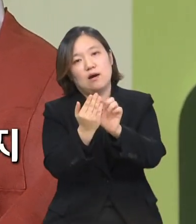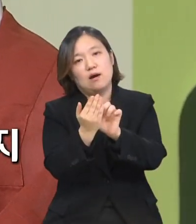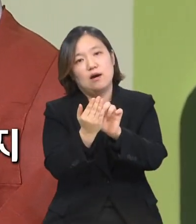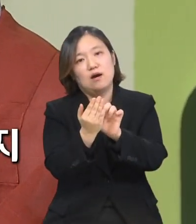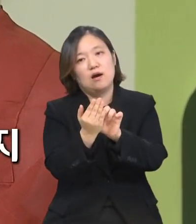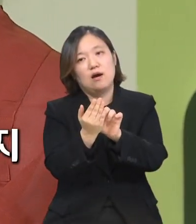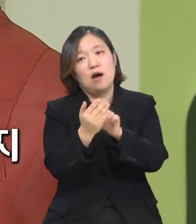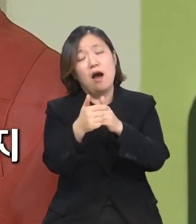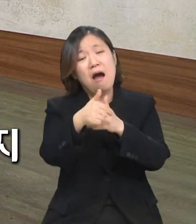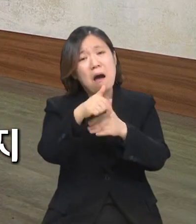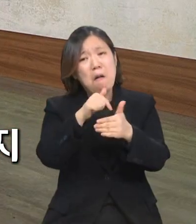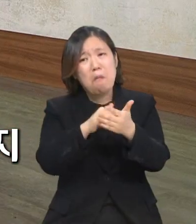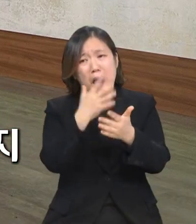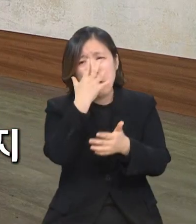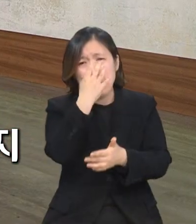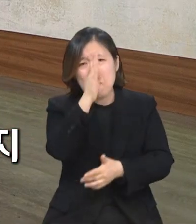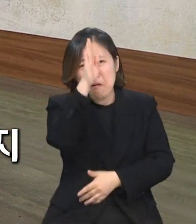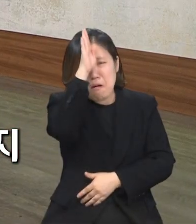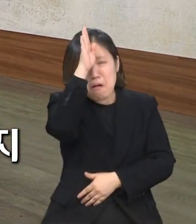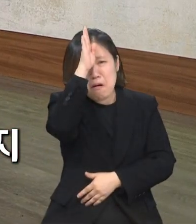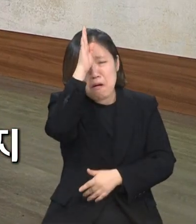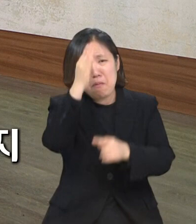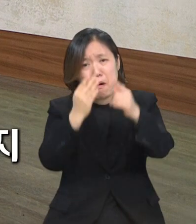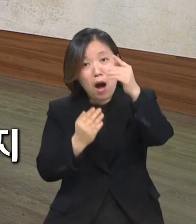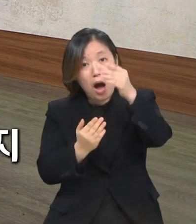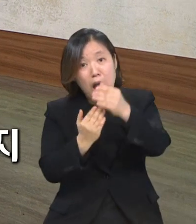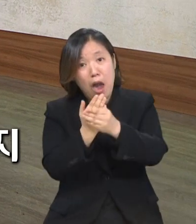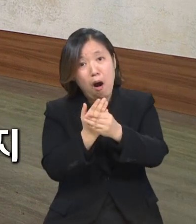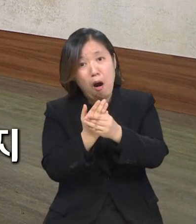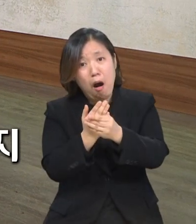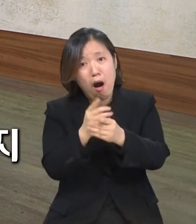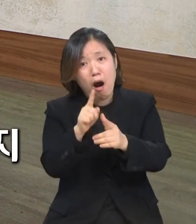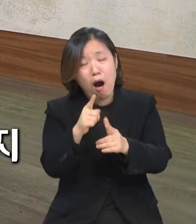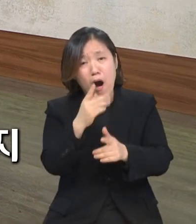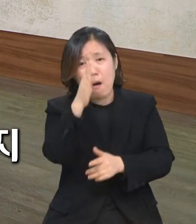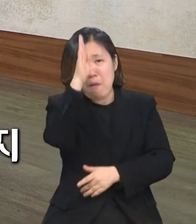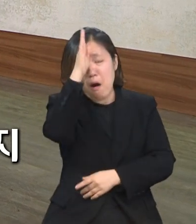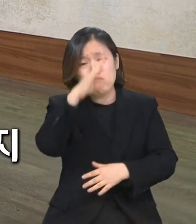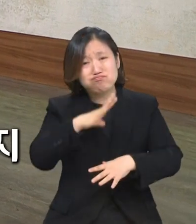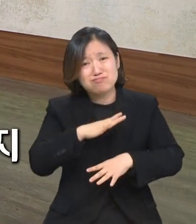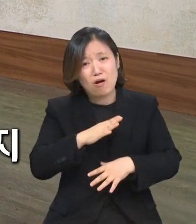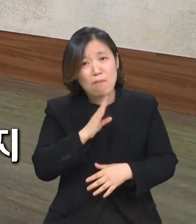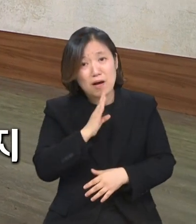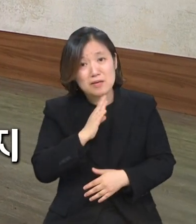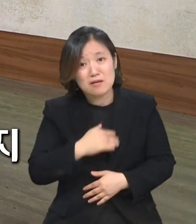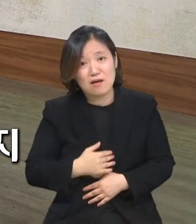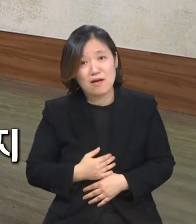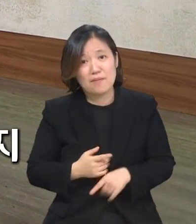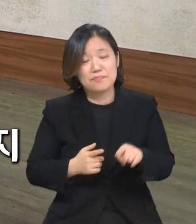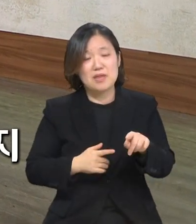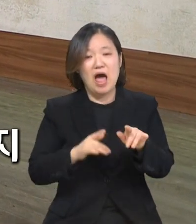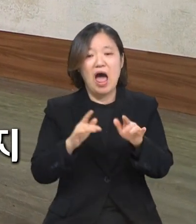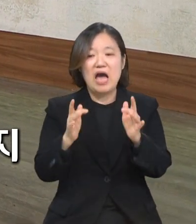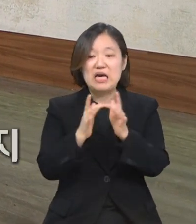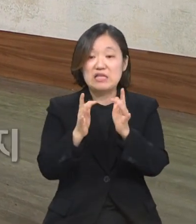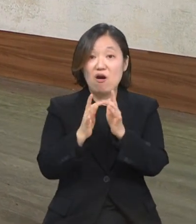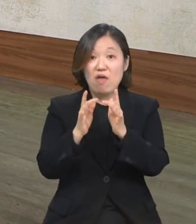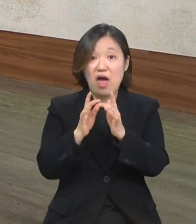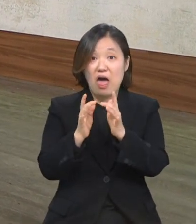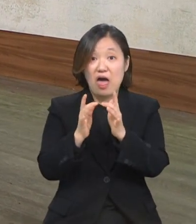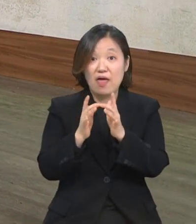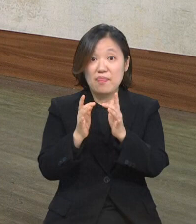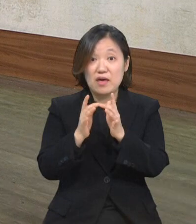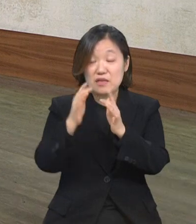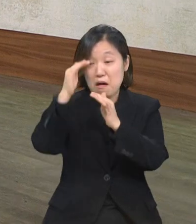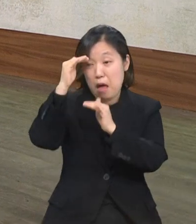여러분 우울증 무섭습니다 저도 그 인터넷에서 인터넷에서 그